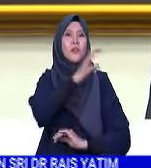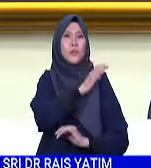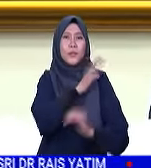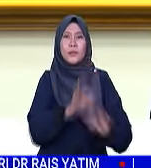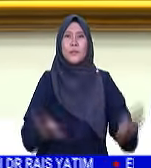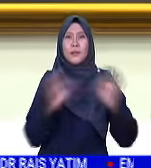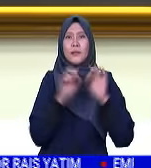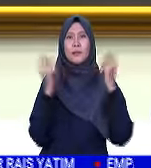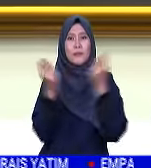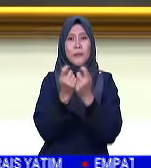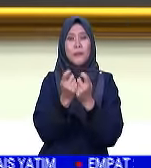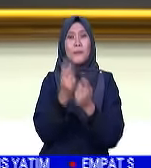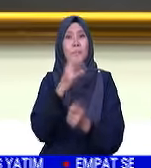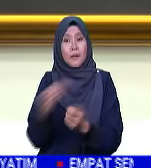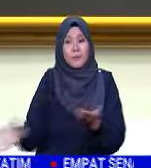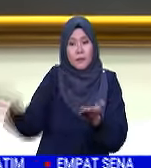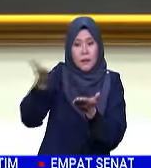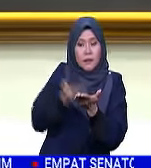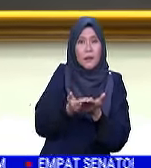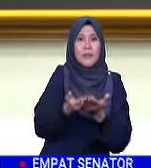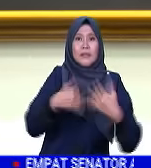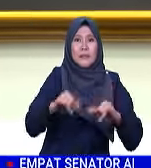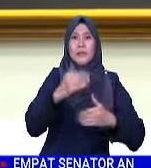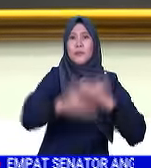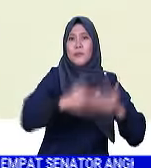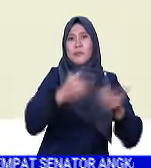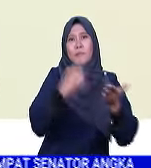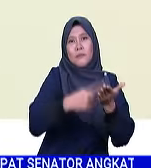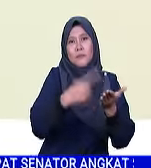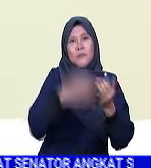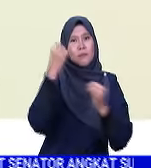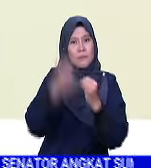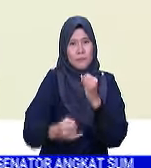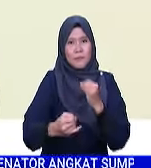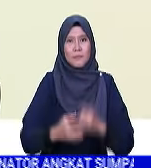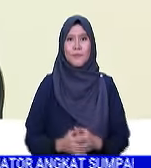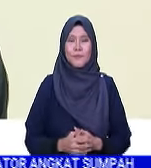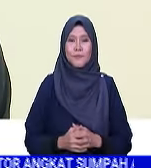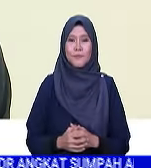utama pasukan dan perkara tersebut kini dalam proses perbincangan akhir.